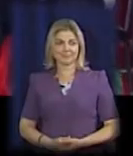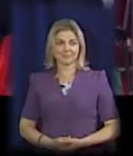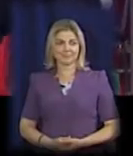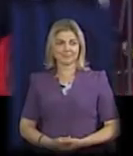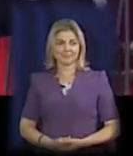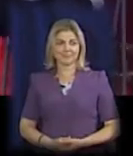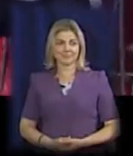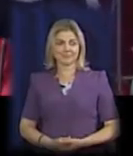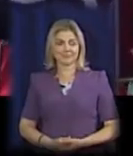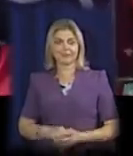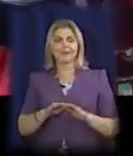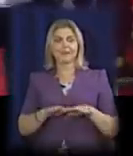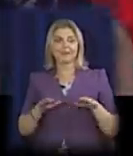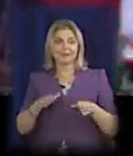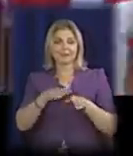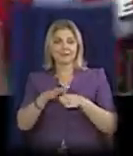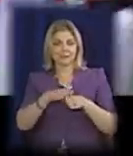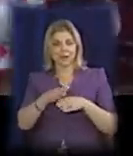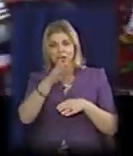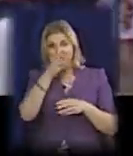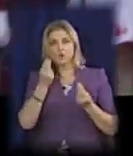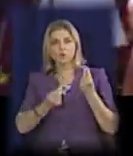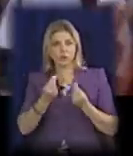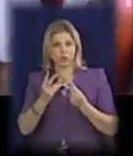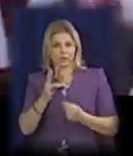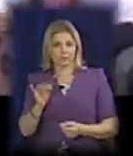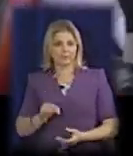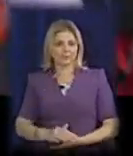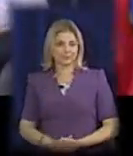ні корови, ні коня, а чебрина пішла.